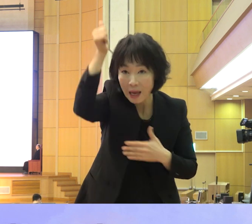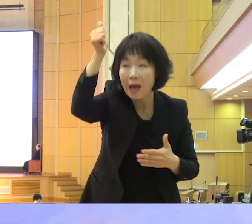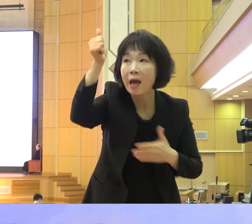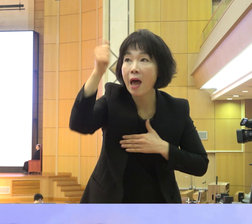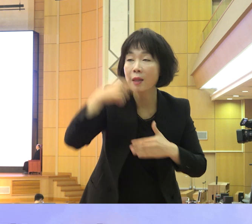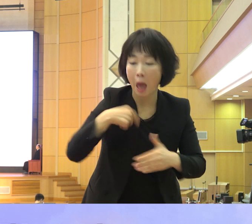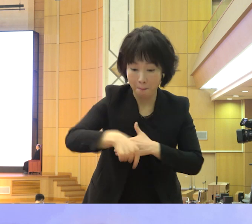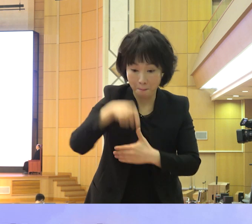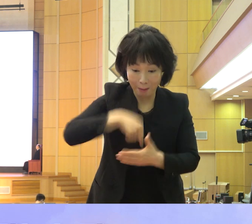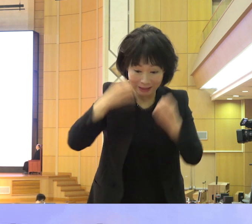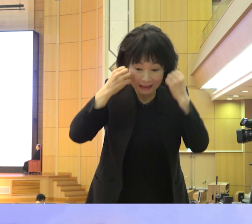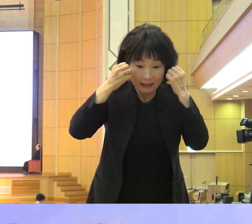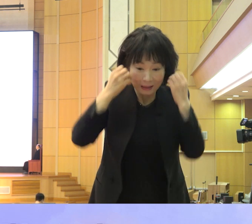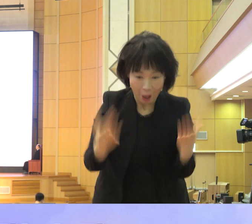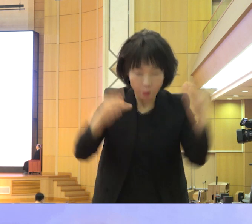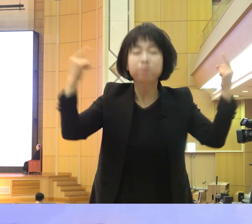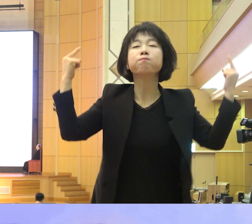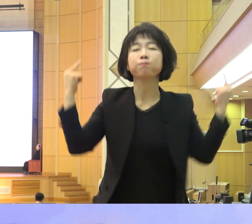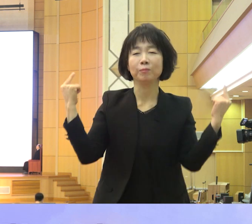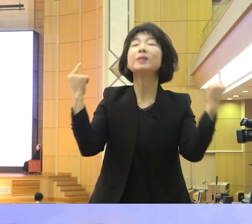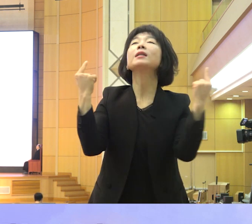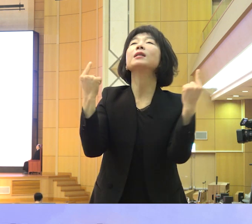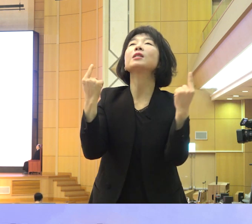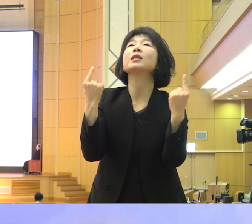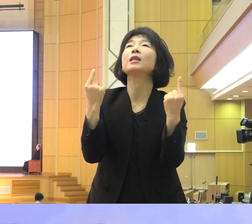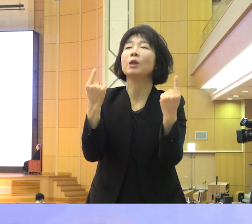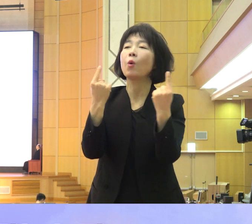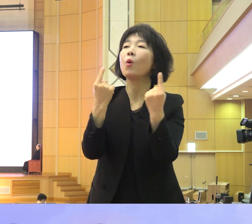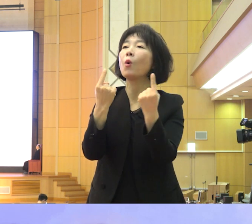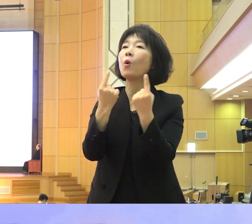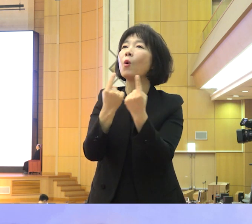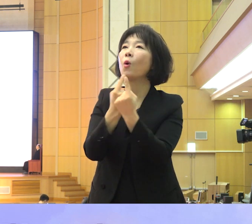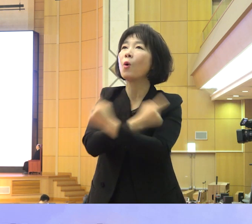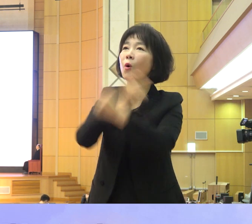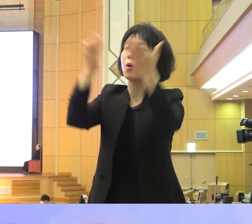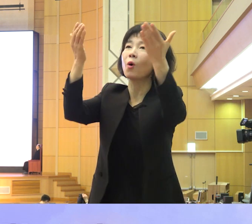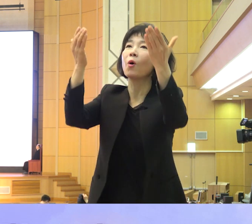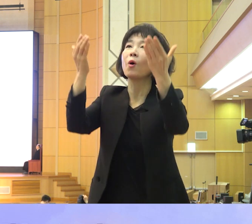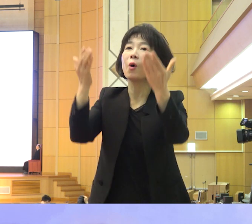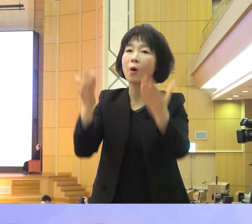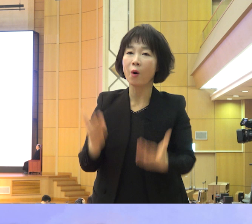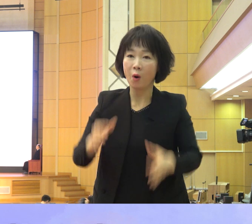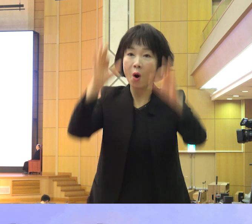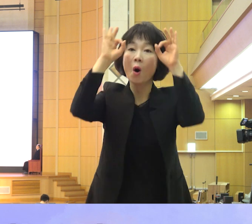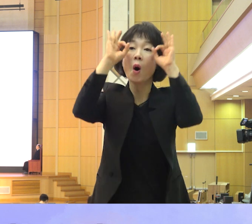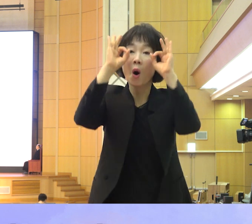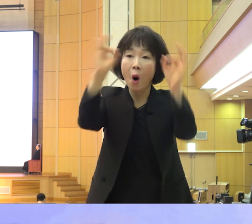주는 내 맘을 고치시고